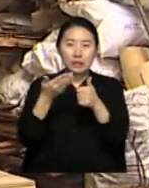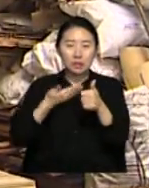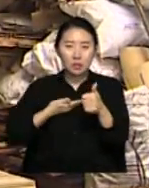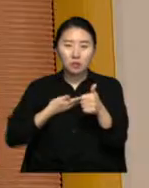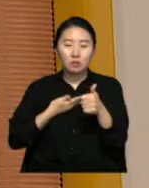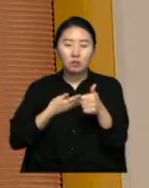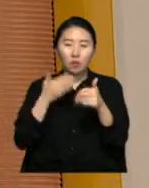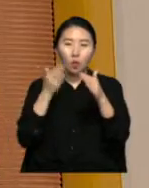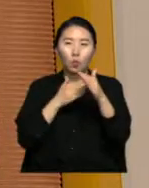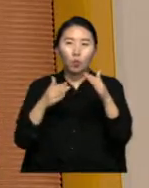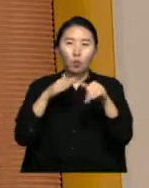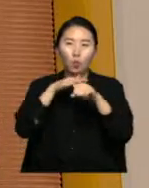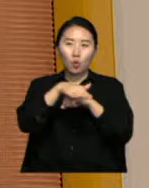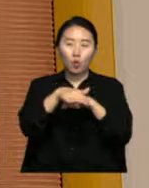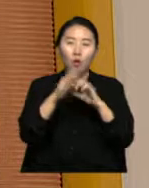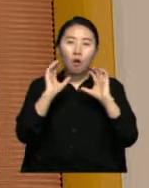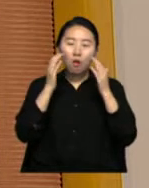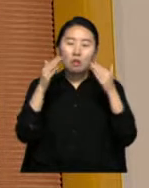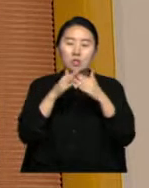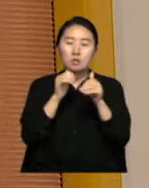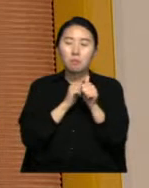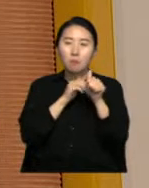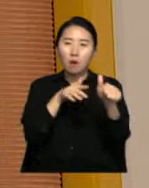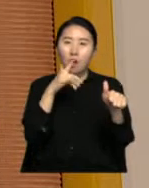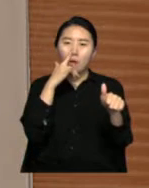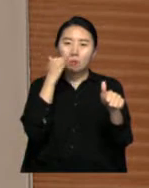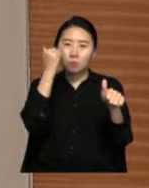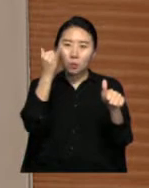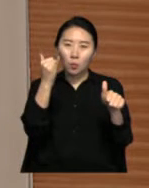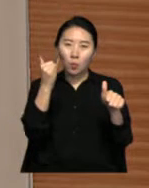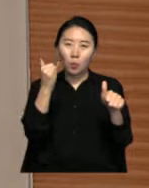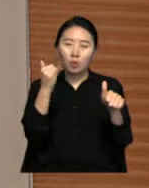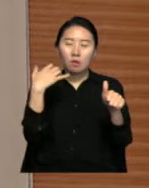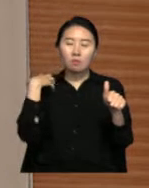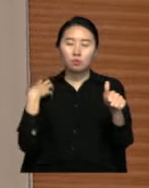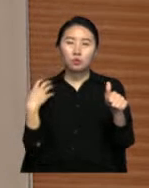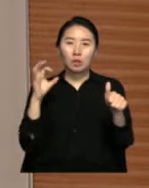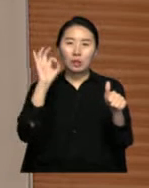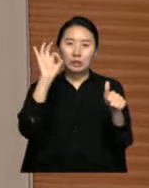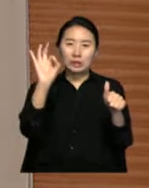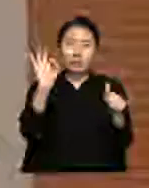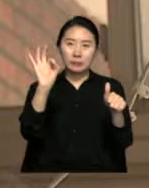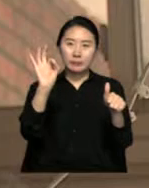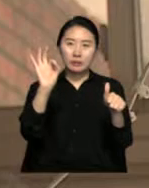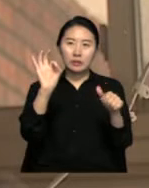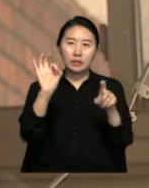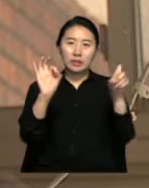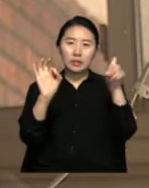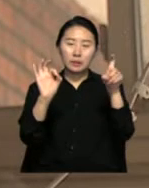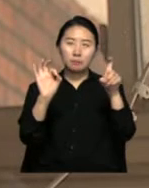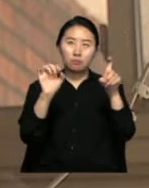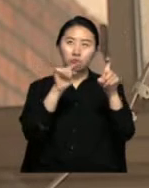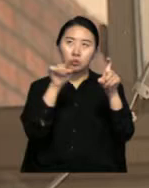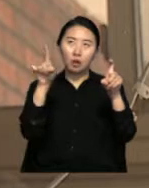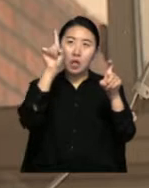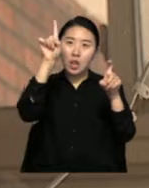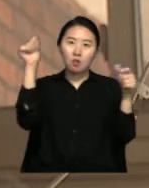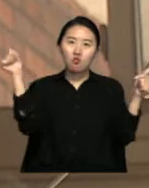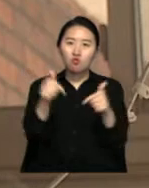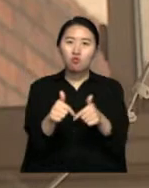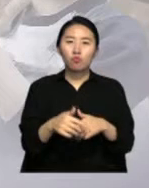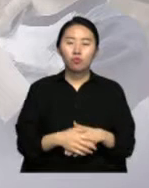이에 따라 공영형 유치원에 자녀를 보내는 학부모는 학부모 부담금이 기존보다 약 10분의 1로 줄어들게